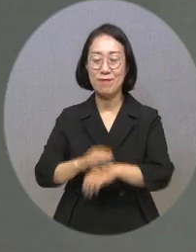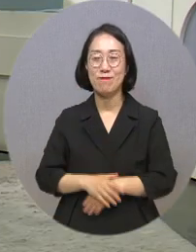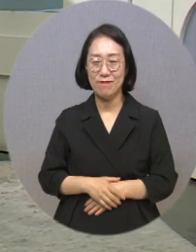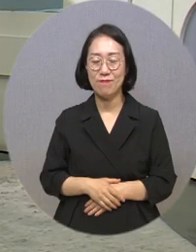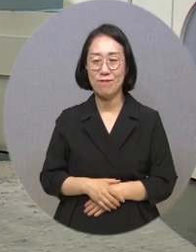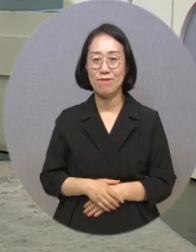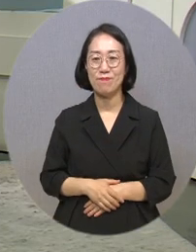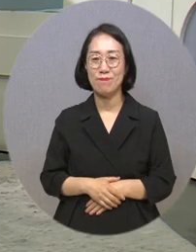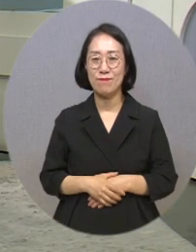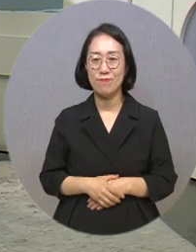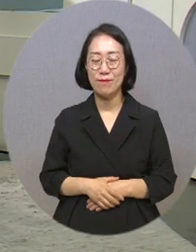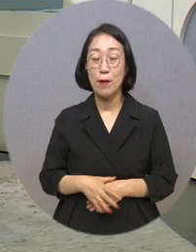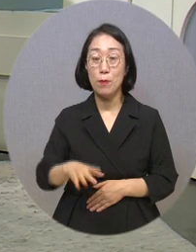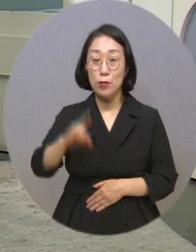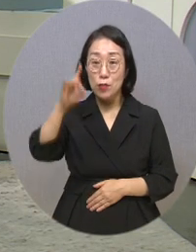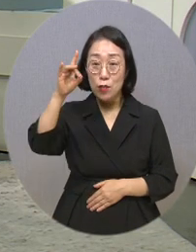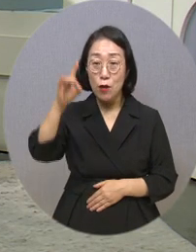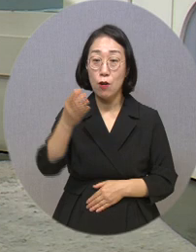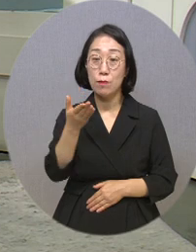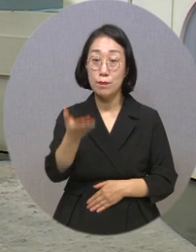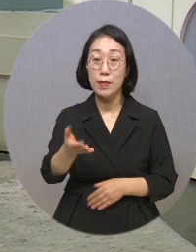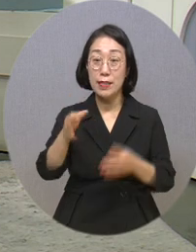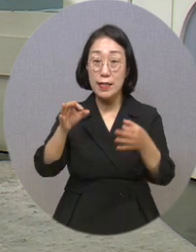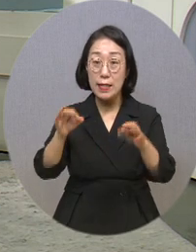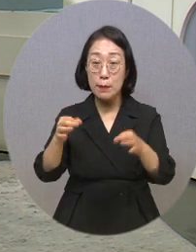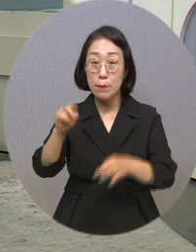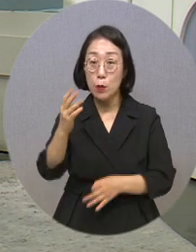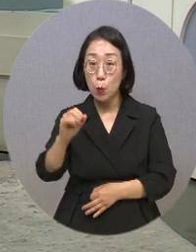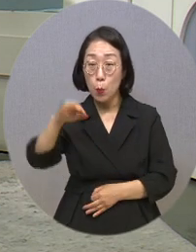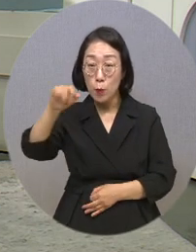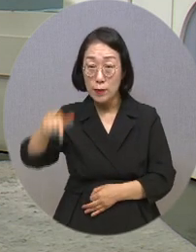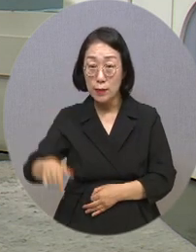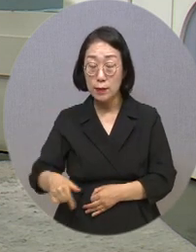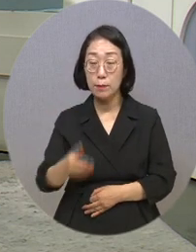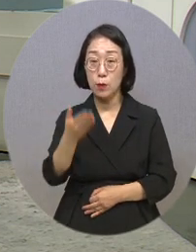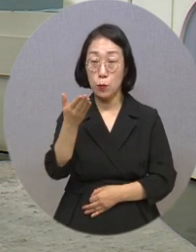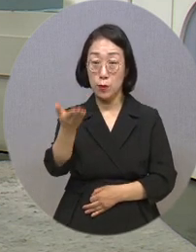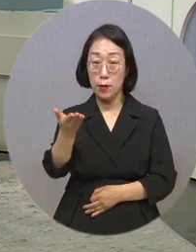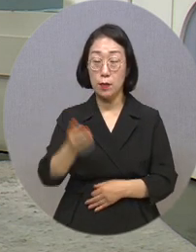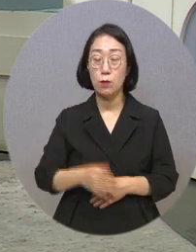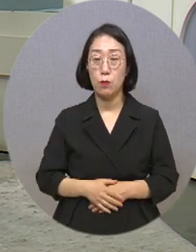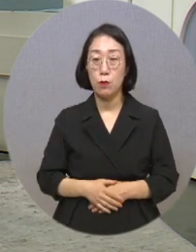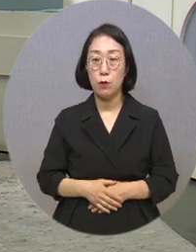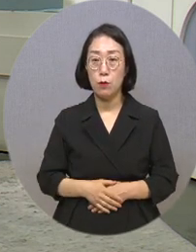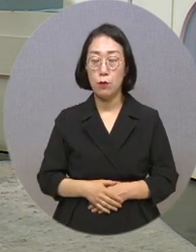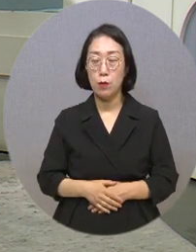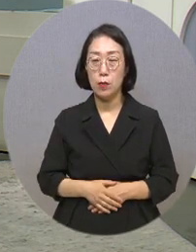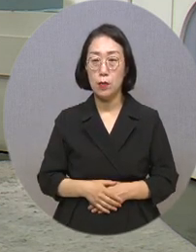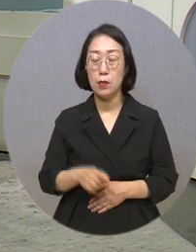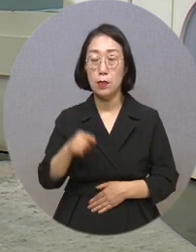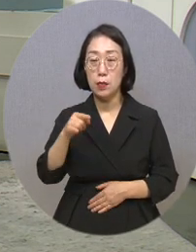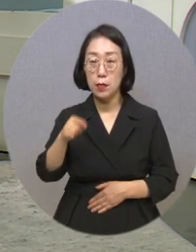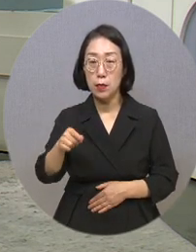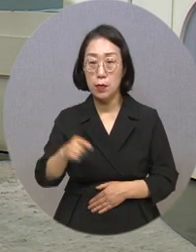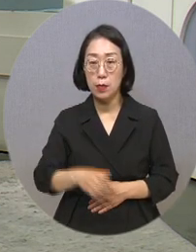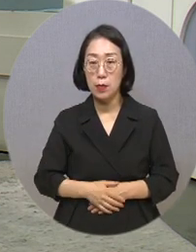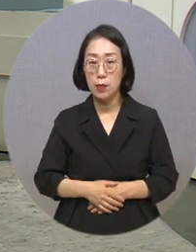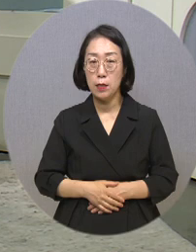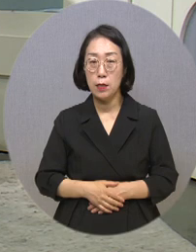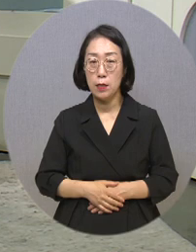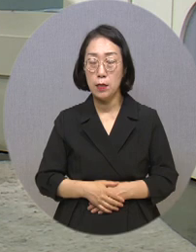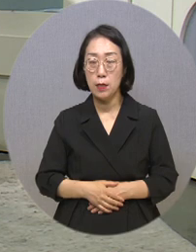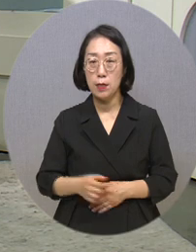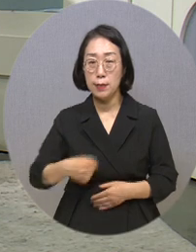네, 예. 우선 김용직 변호사께서 이 사단법인